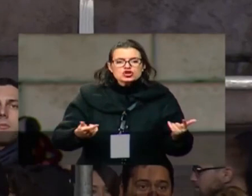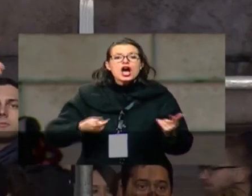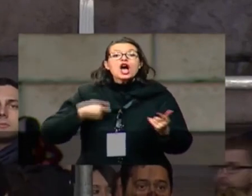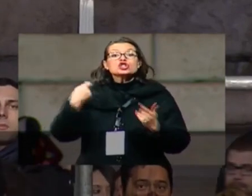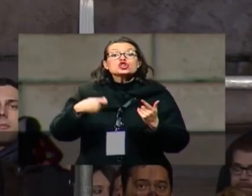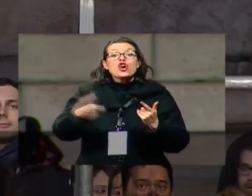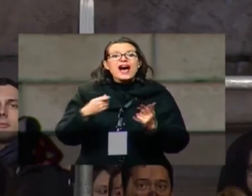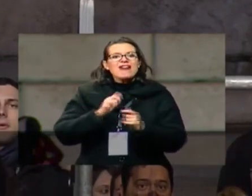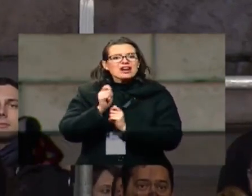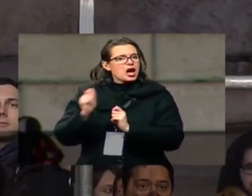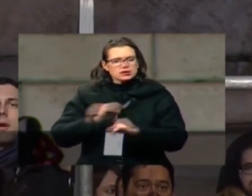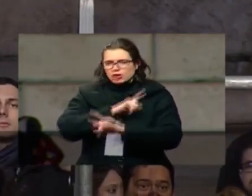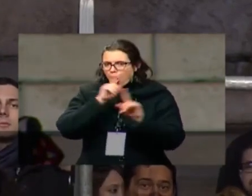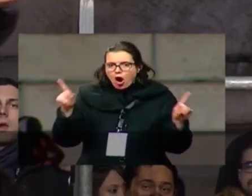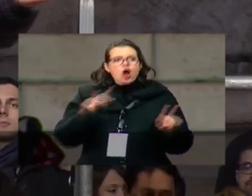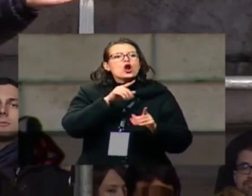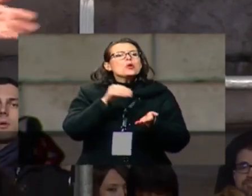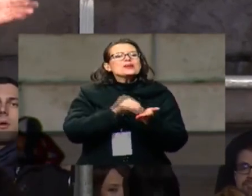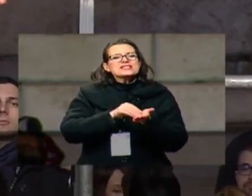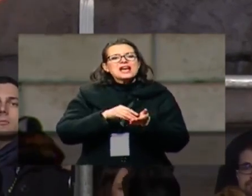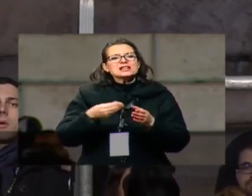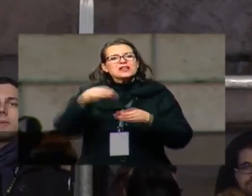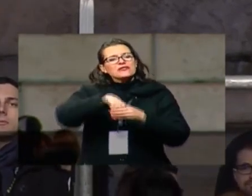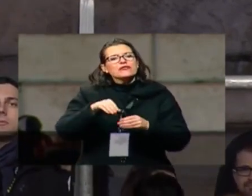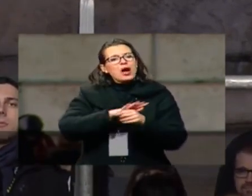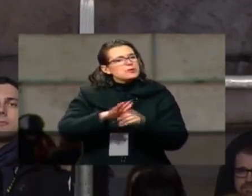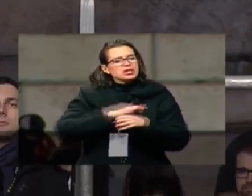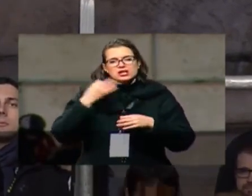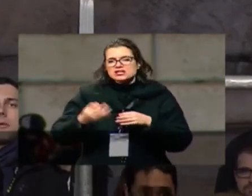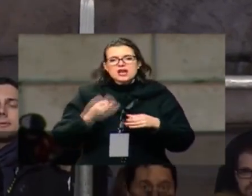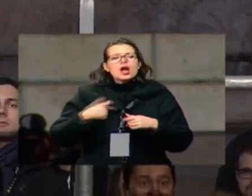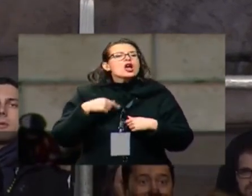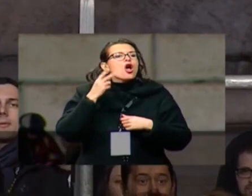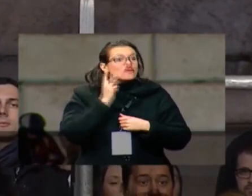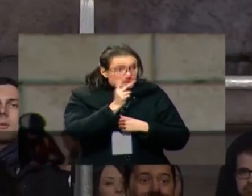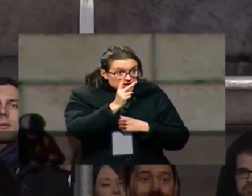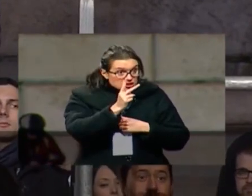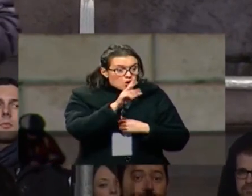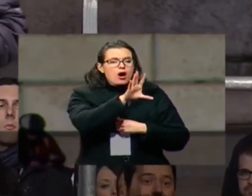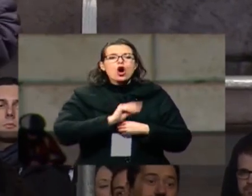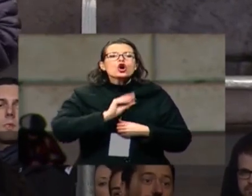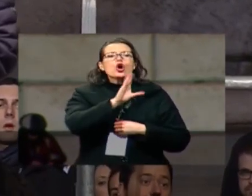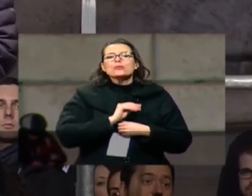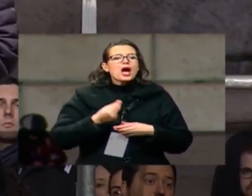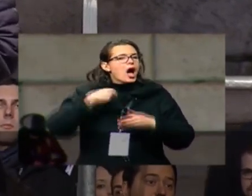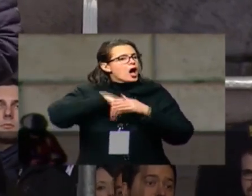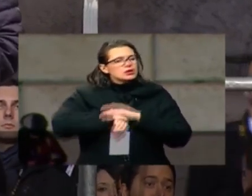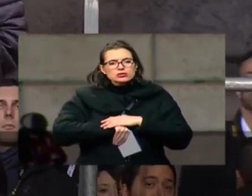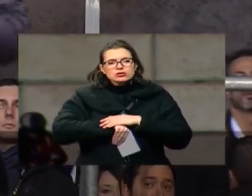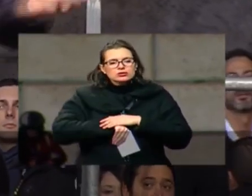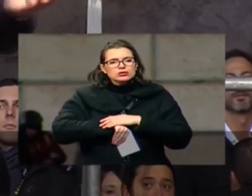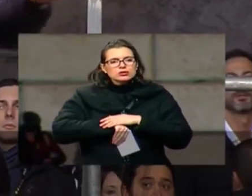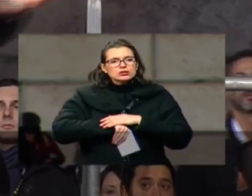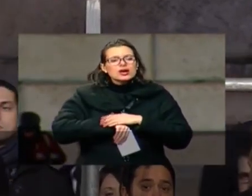stava con i figli ho visto tre o quattro cose di questo vecchio che mi ha tirato su e probabilmente queste cose mi sono rimaste dentro